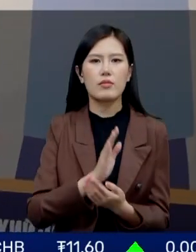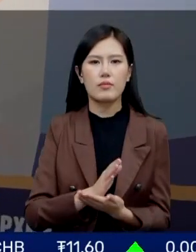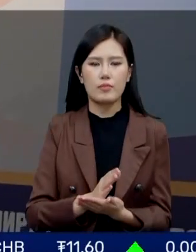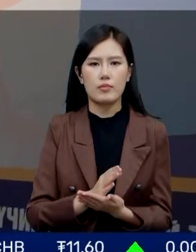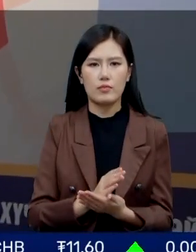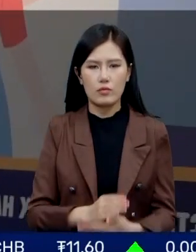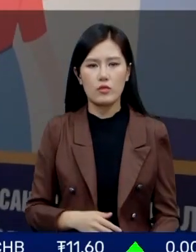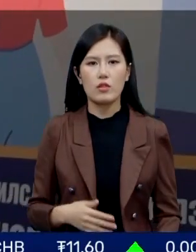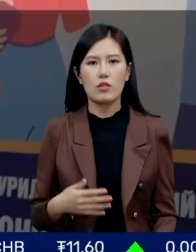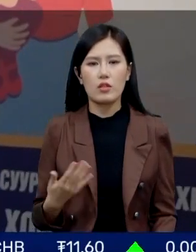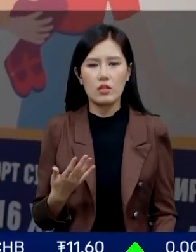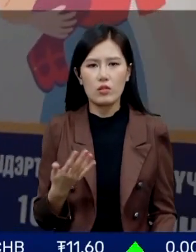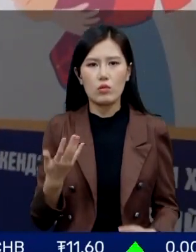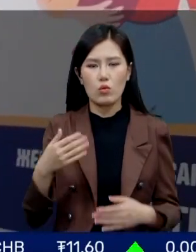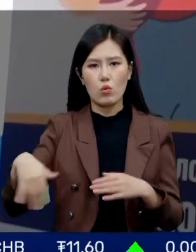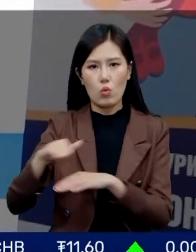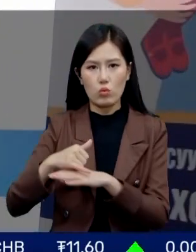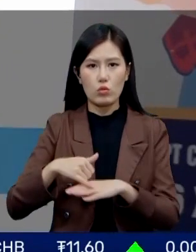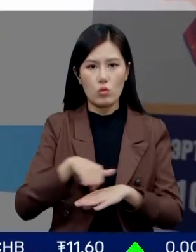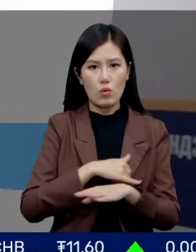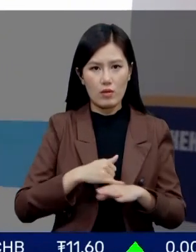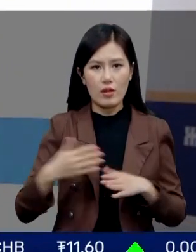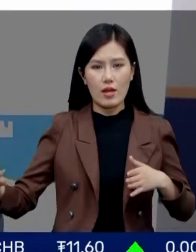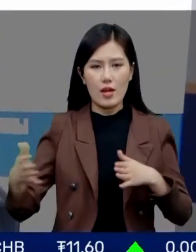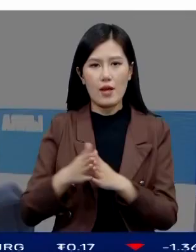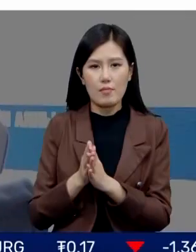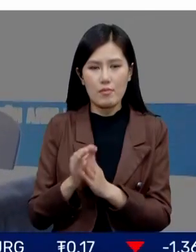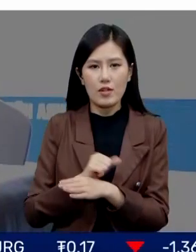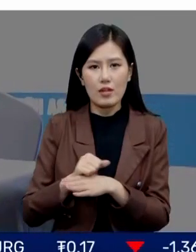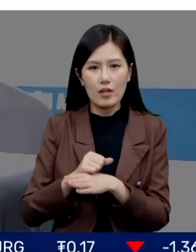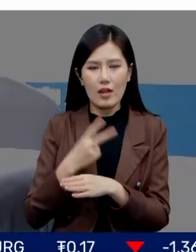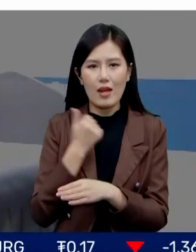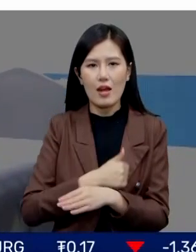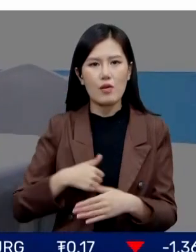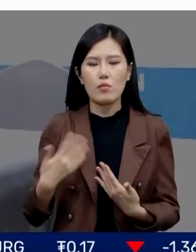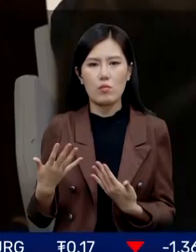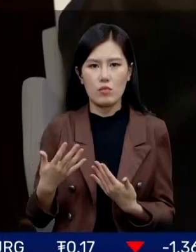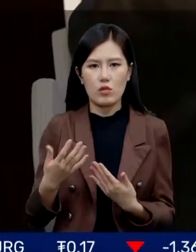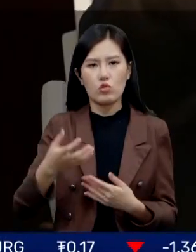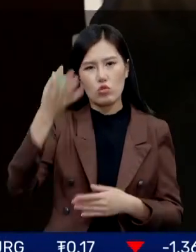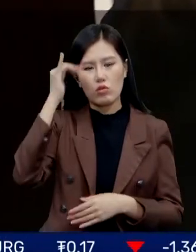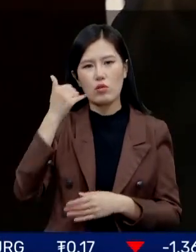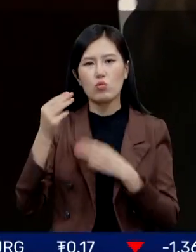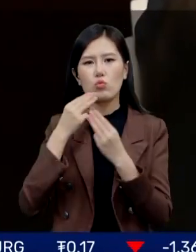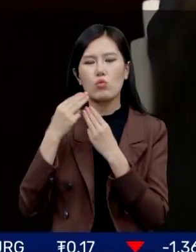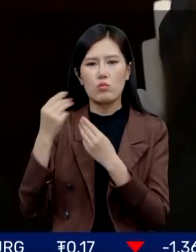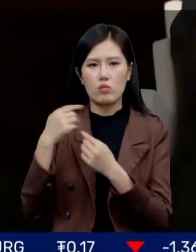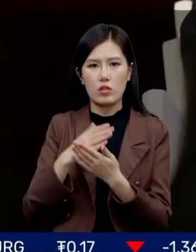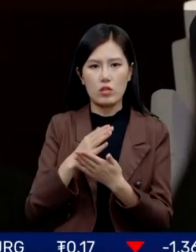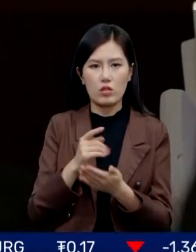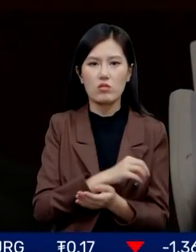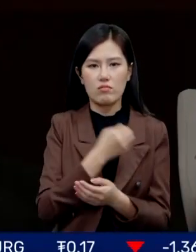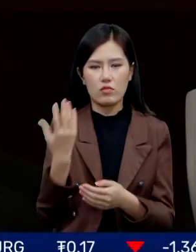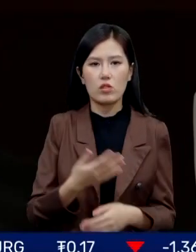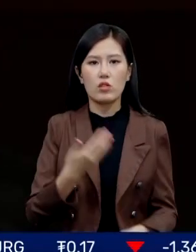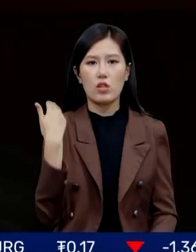За энэхүү салбарын төвшөнд энэ чиглэлд анхаарч ажиллаж байгаа нь хангалтгүй байгааг зарим төрийн бас байгууллагууд шүүмжиллээ. Гэр бүлийн хүчирхийллийн тухай хууль 2016